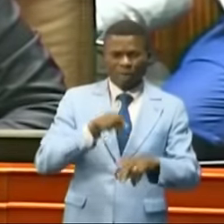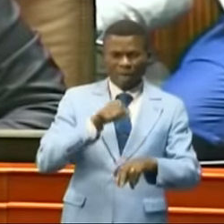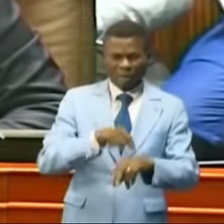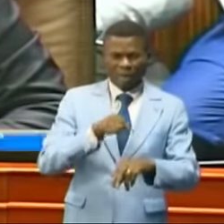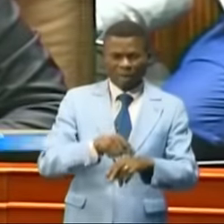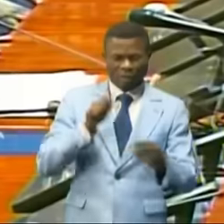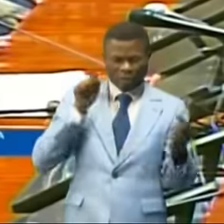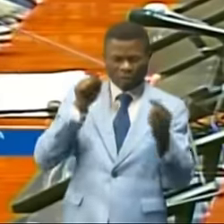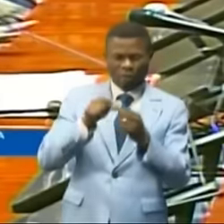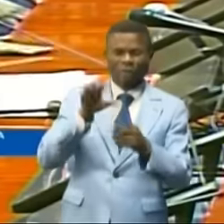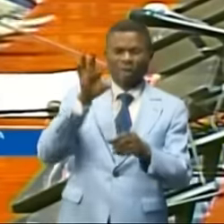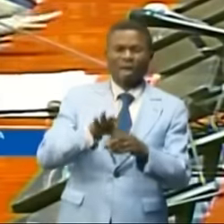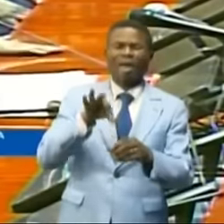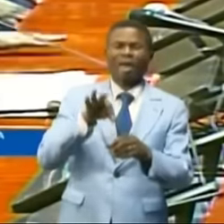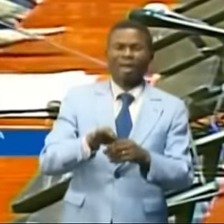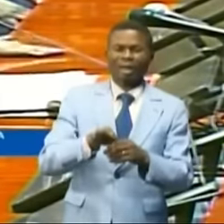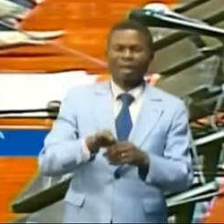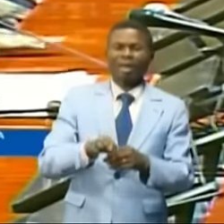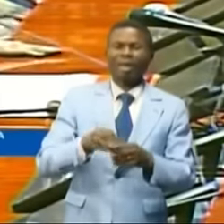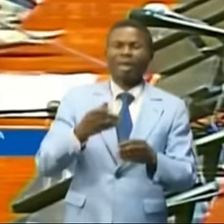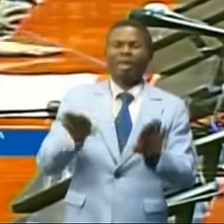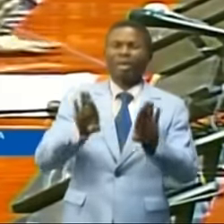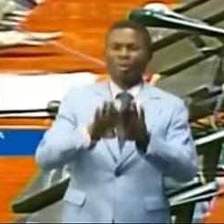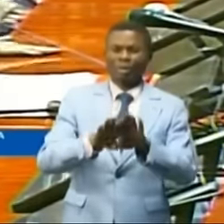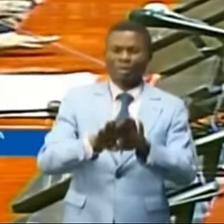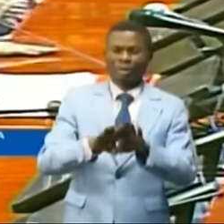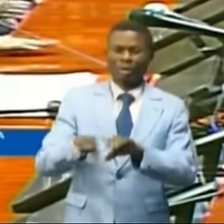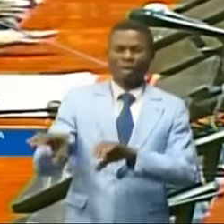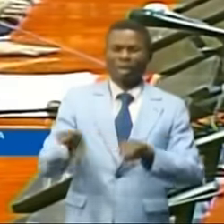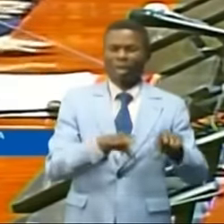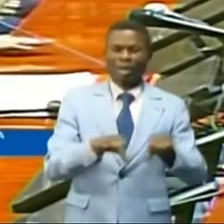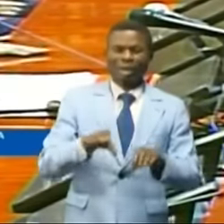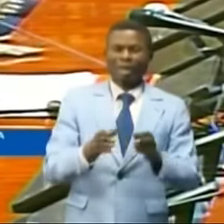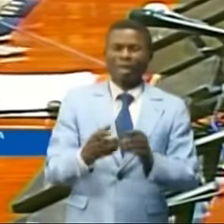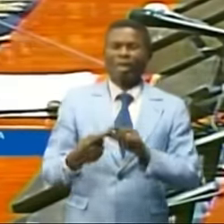conduit cette session avant de déclarer close la session